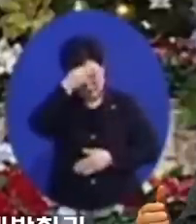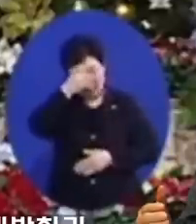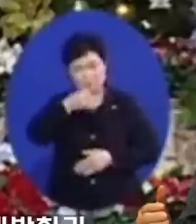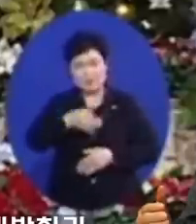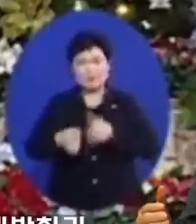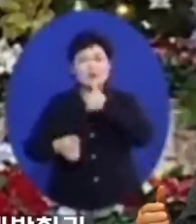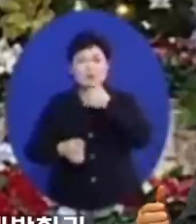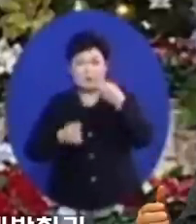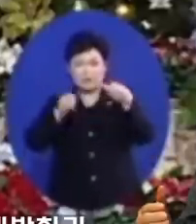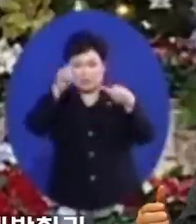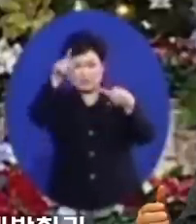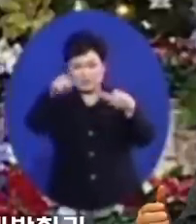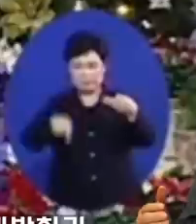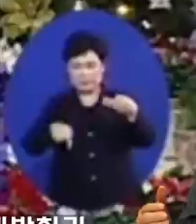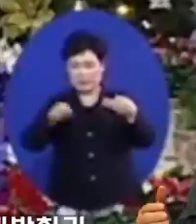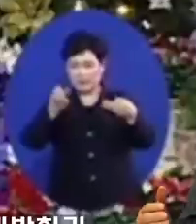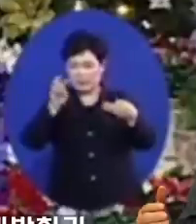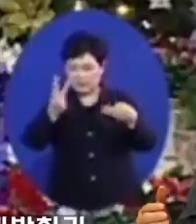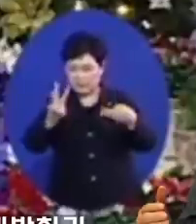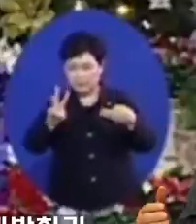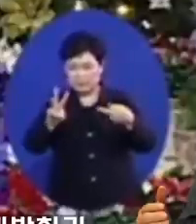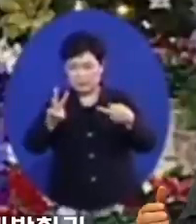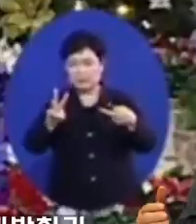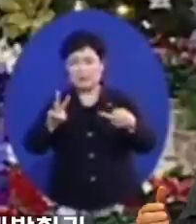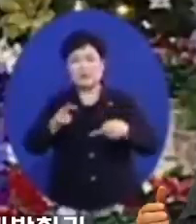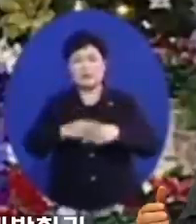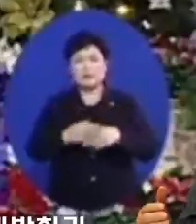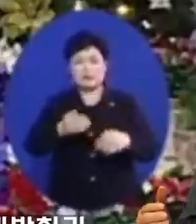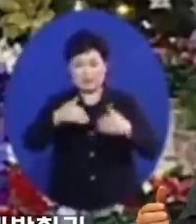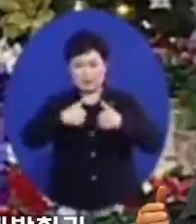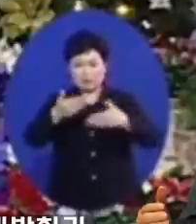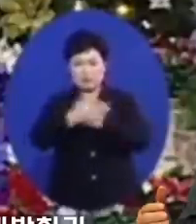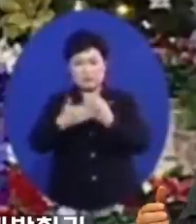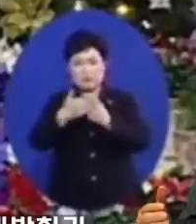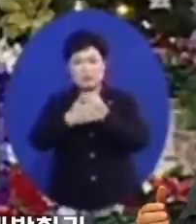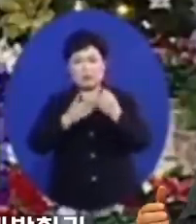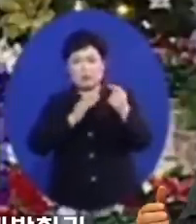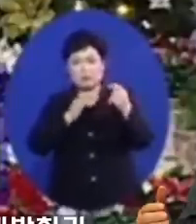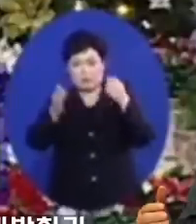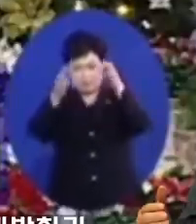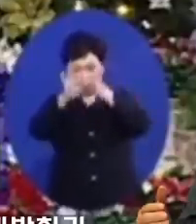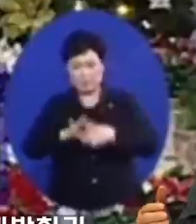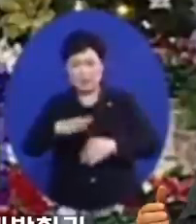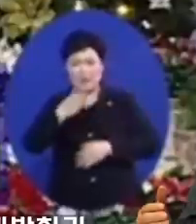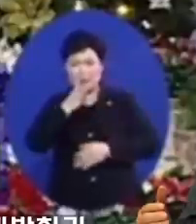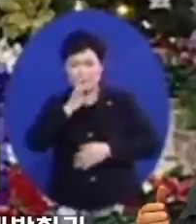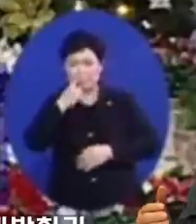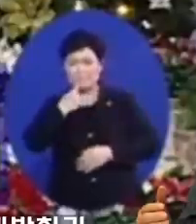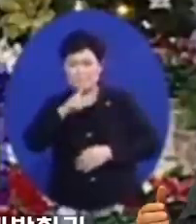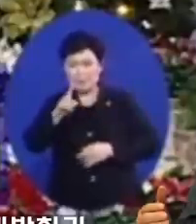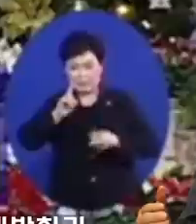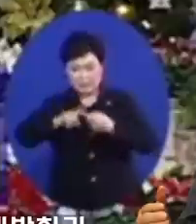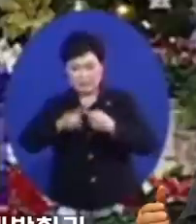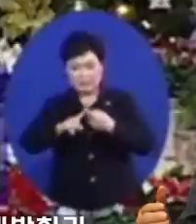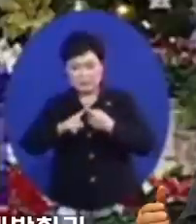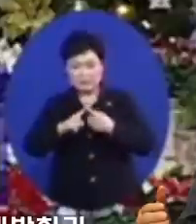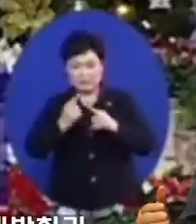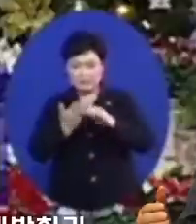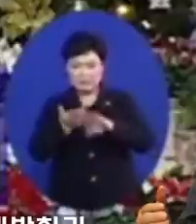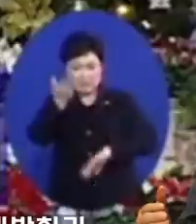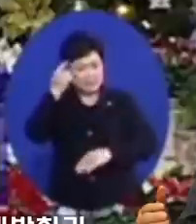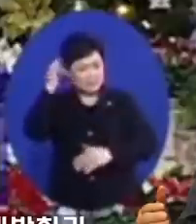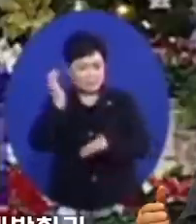로마서 12장 3절에 내게 주신 은혜로 말미암아 너희 각 사람에게 말하느니 마땅히 생각할 그 이상의 생각을 품지 말고